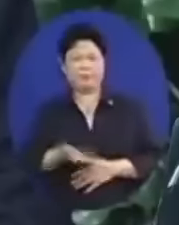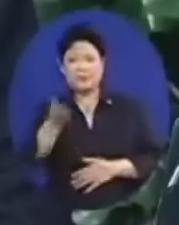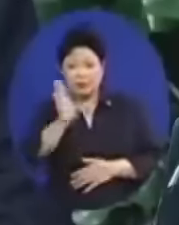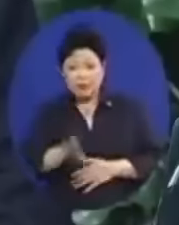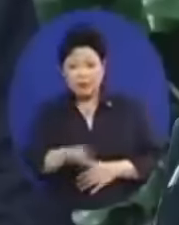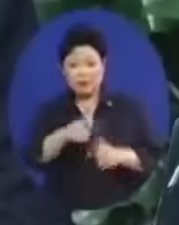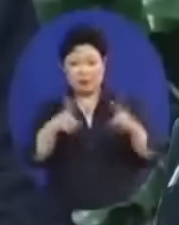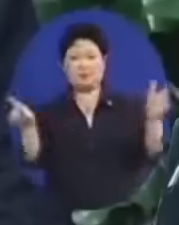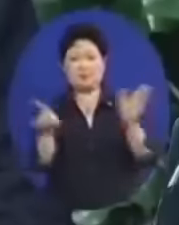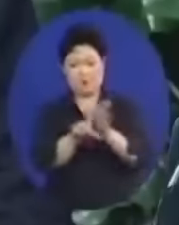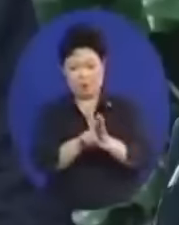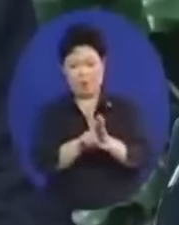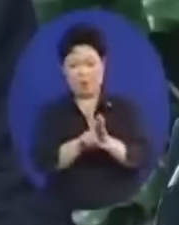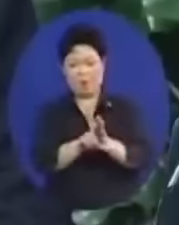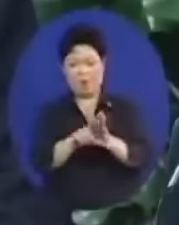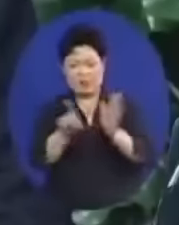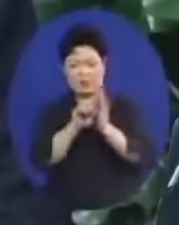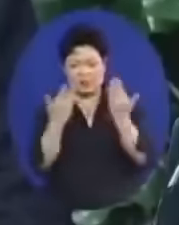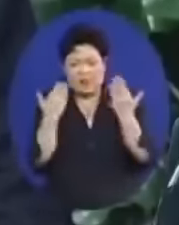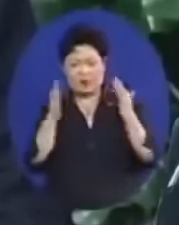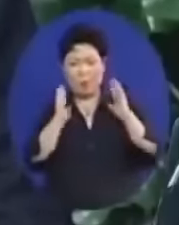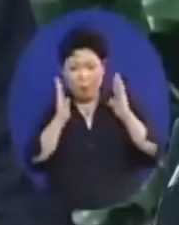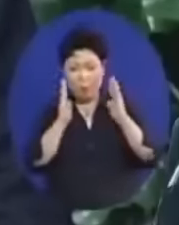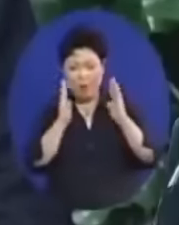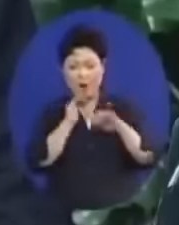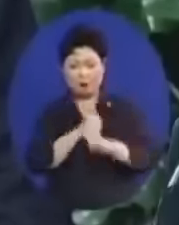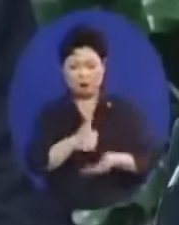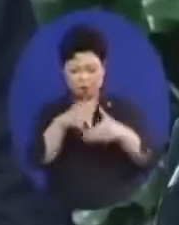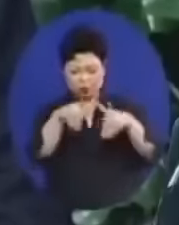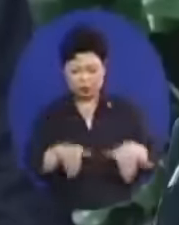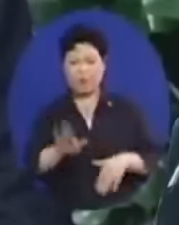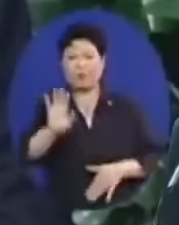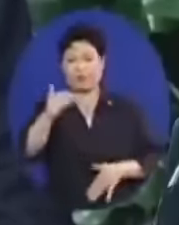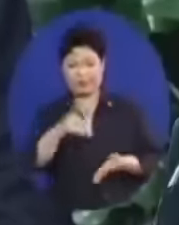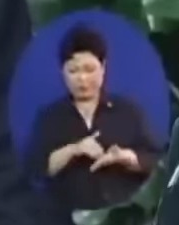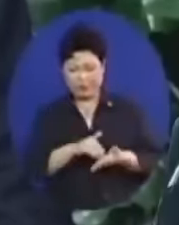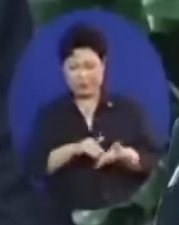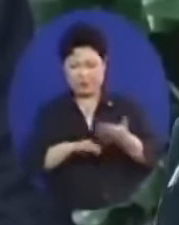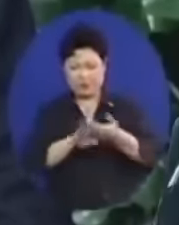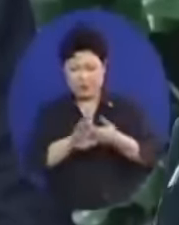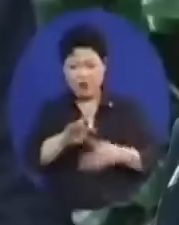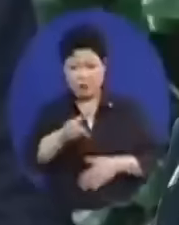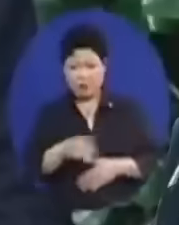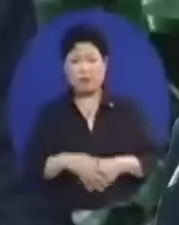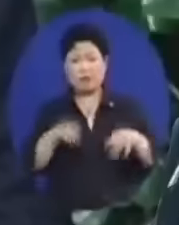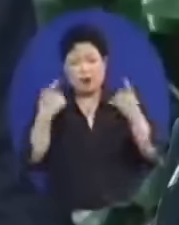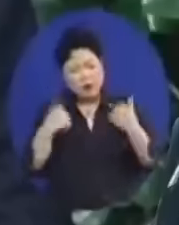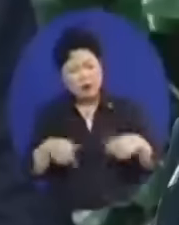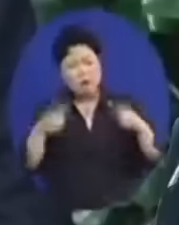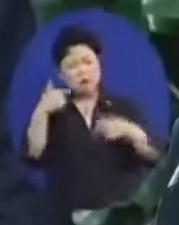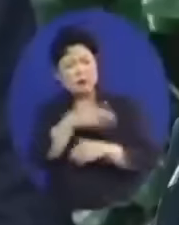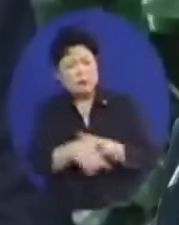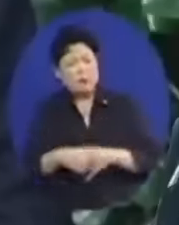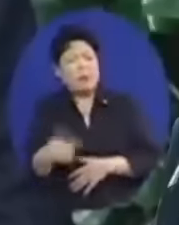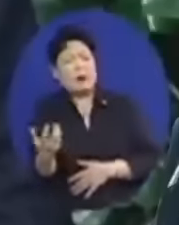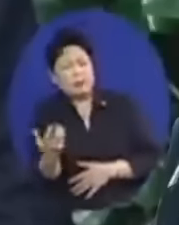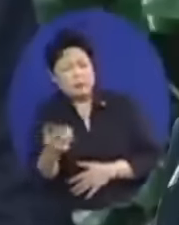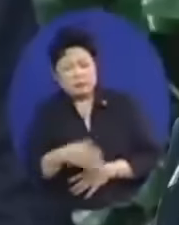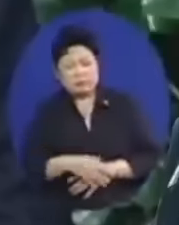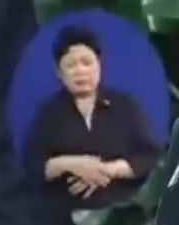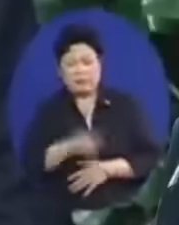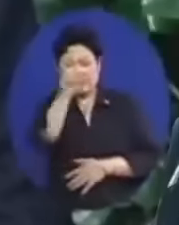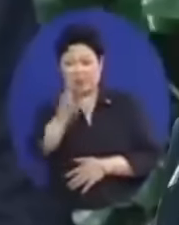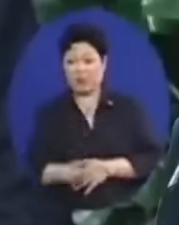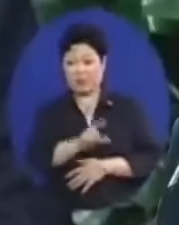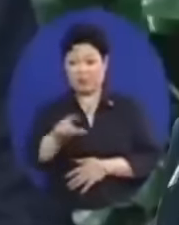그러다가 예수를 믿고 신학교 공부를 하고 주의 종이 되고 난 다음에도 항상 몸이 아팠습니다.